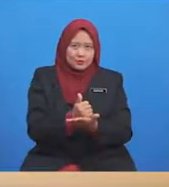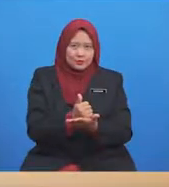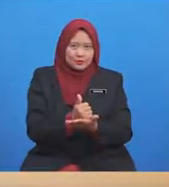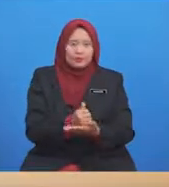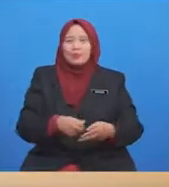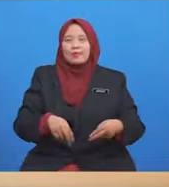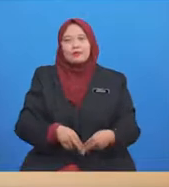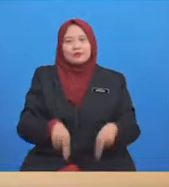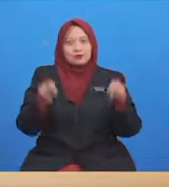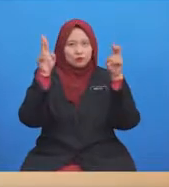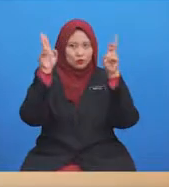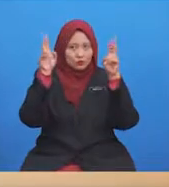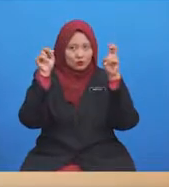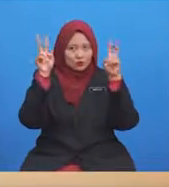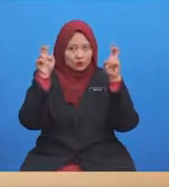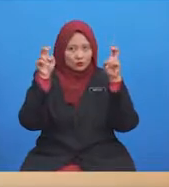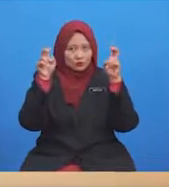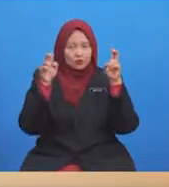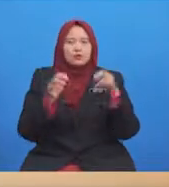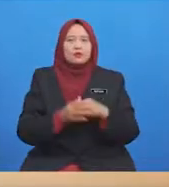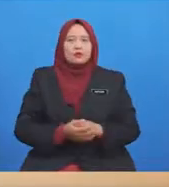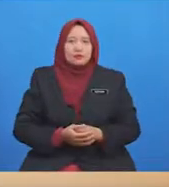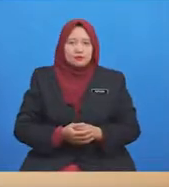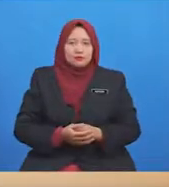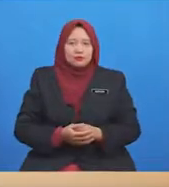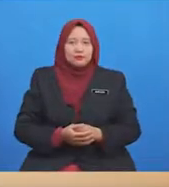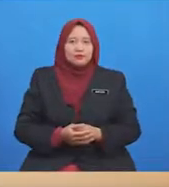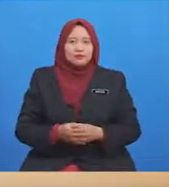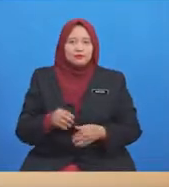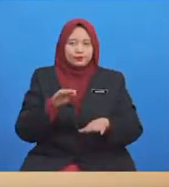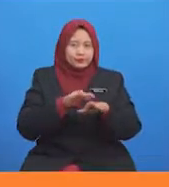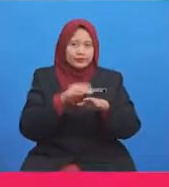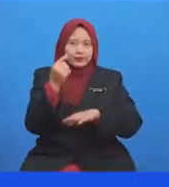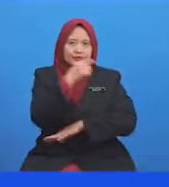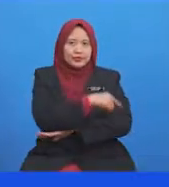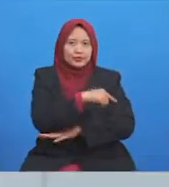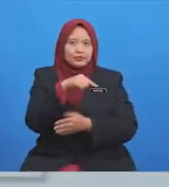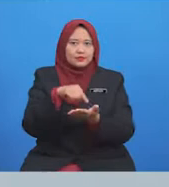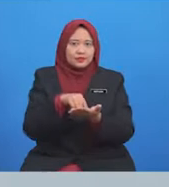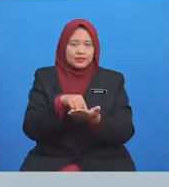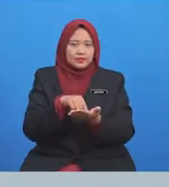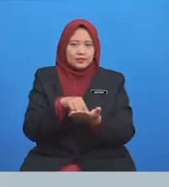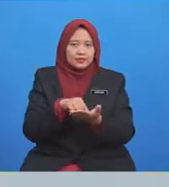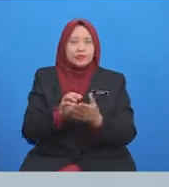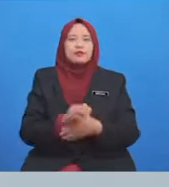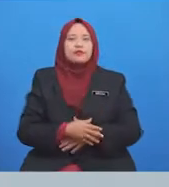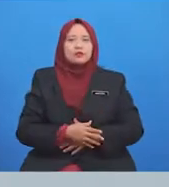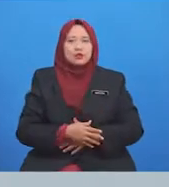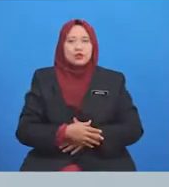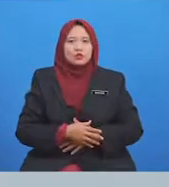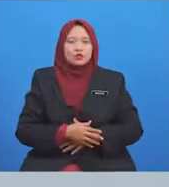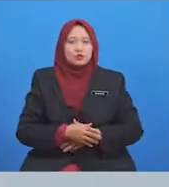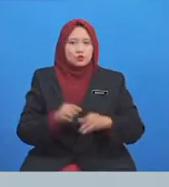Topik yang kita akan pelajari pada kali ini ialah bab 6,